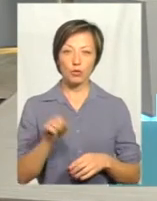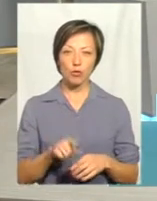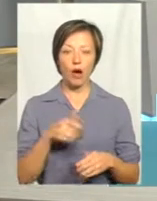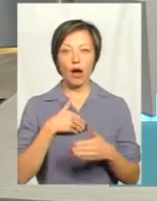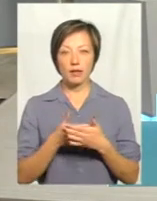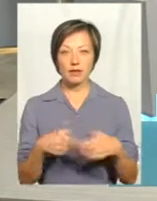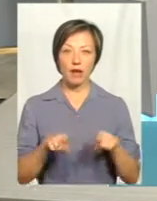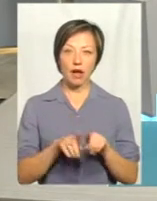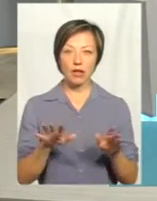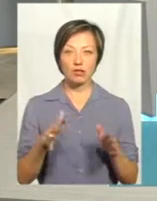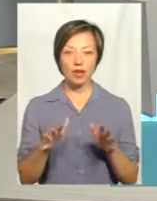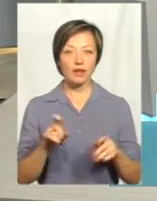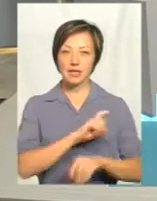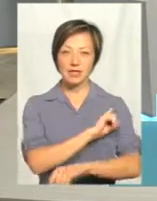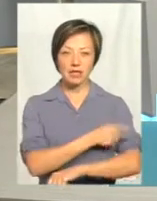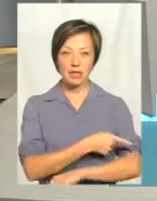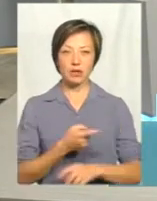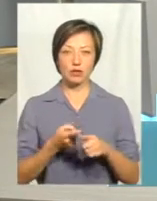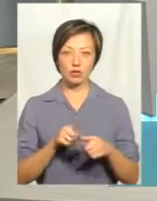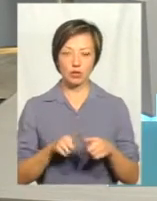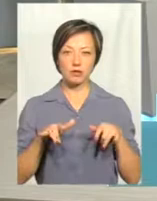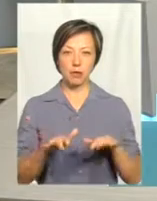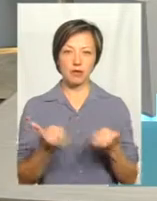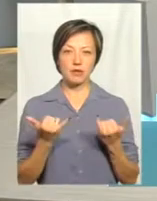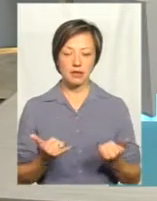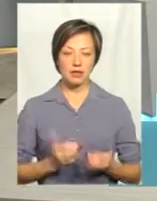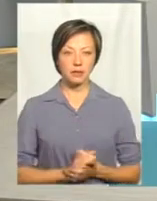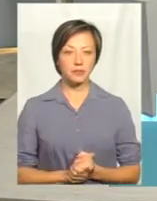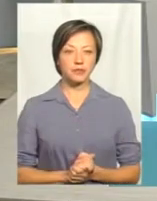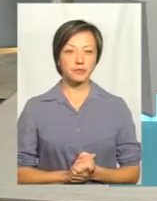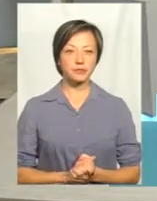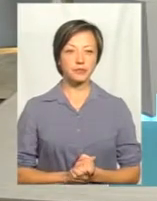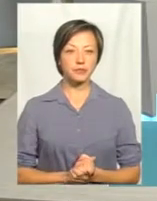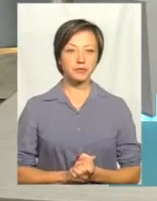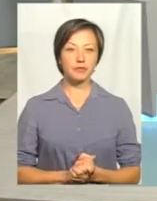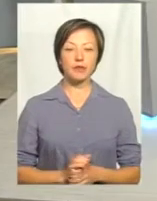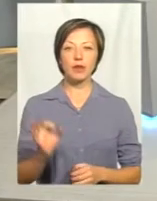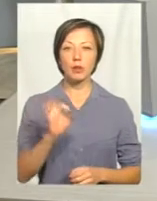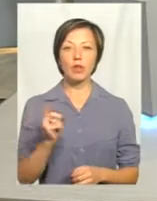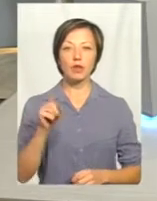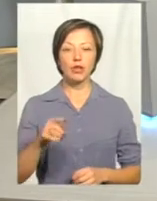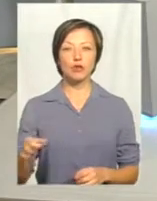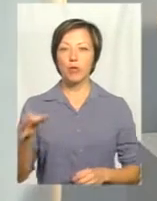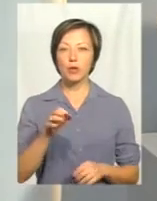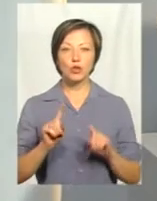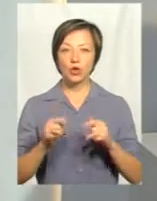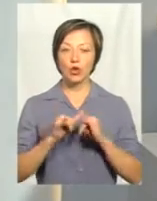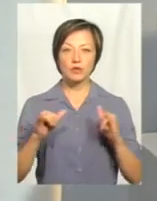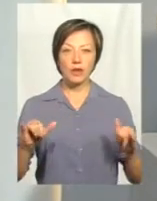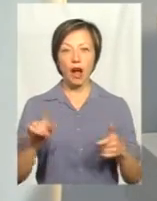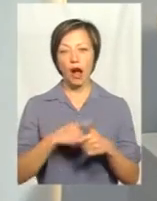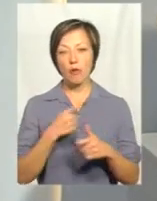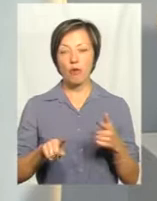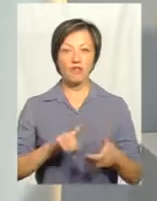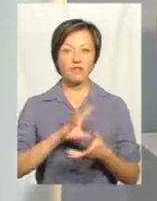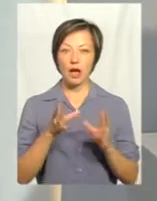активність така ще, скажімо, не дуже сильна до цього і справи зараз йде. От про те, що в області не надто розвинена або взагалі